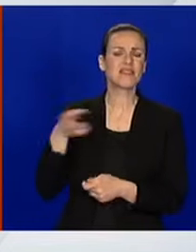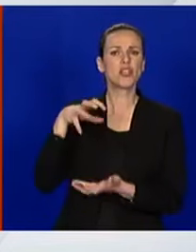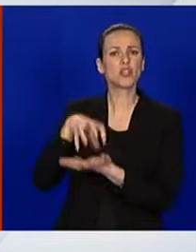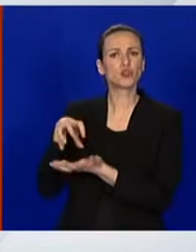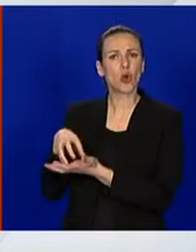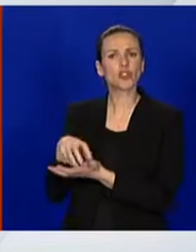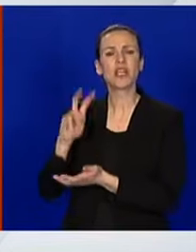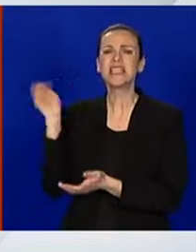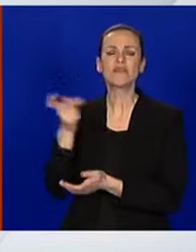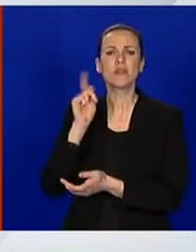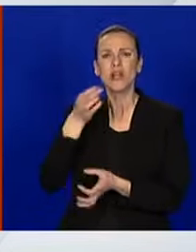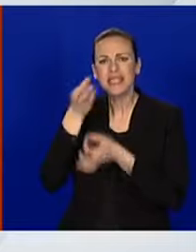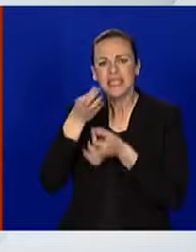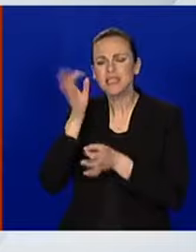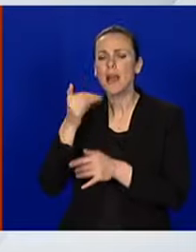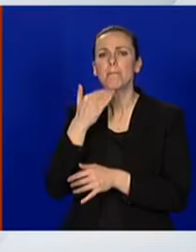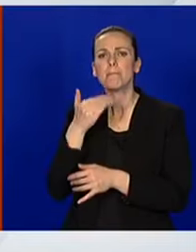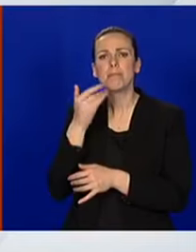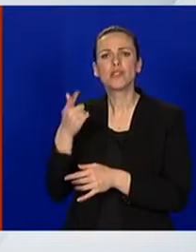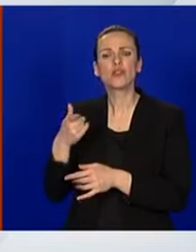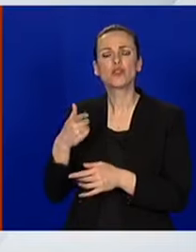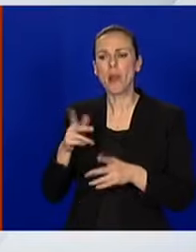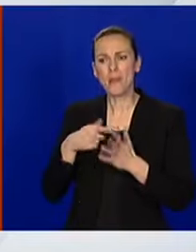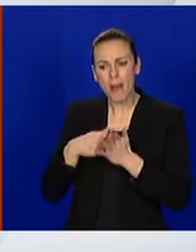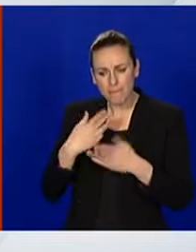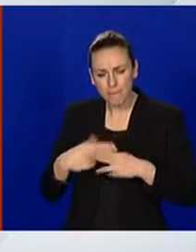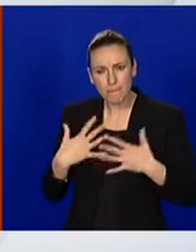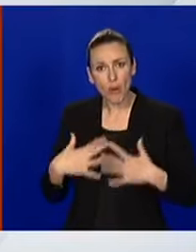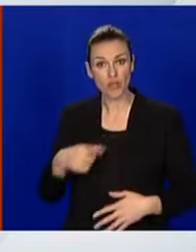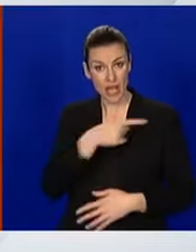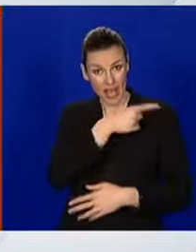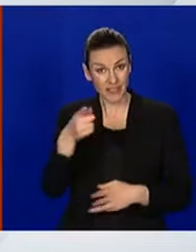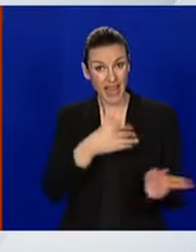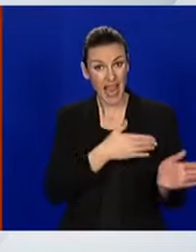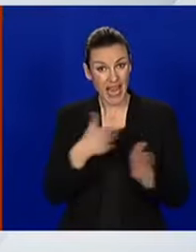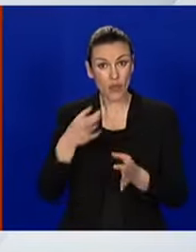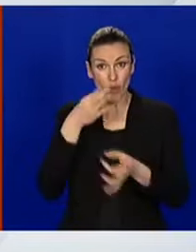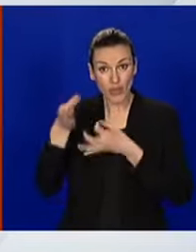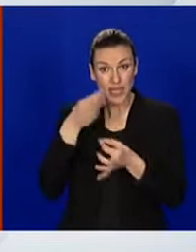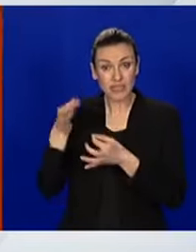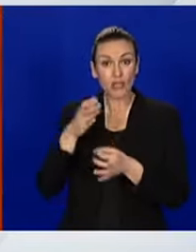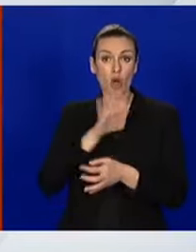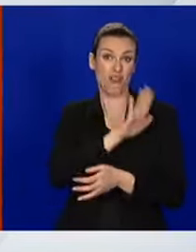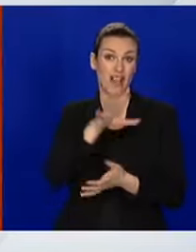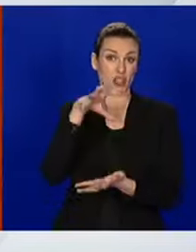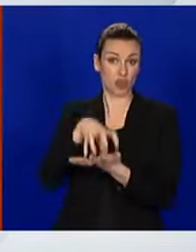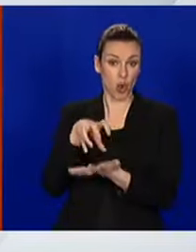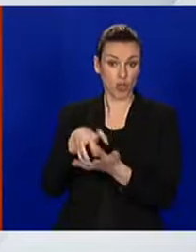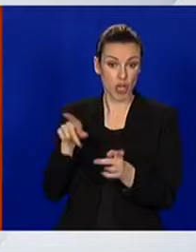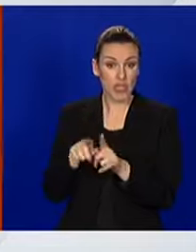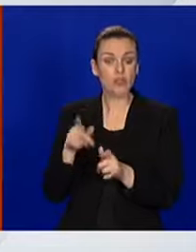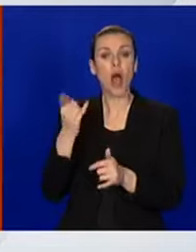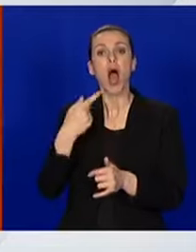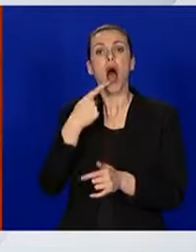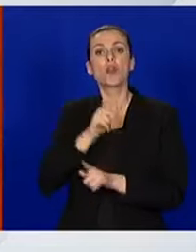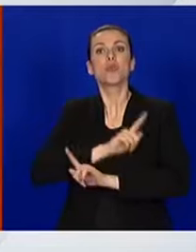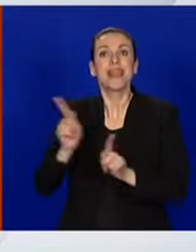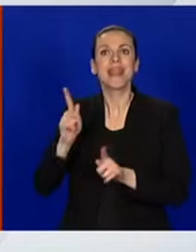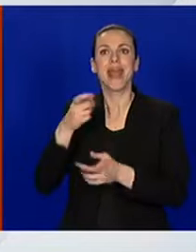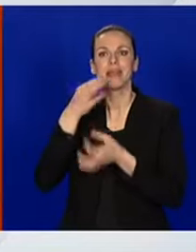svi testiraju bez obzira na simptome, i tko se od vas redovno testira unutar vašeg stožera, a tko se uopće ne